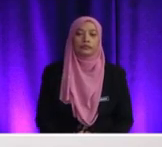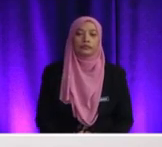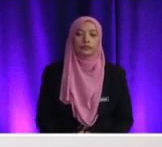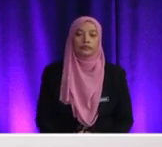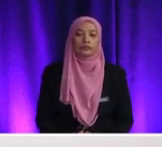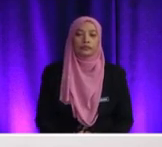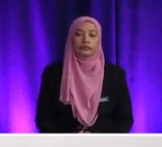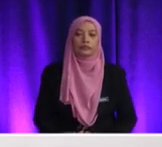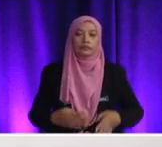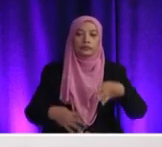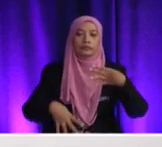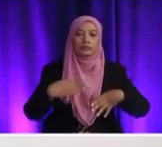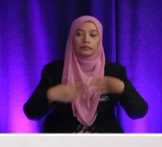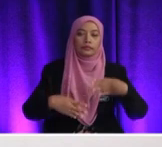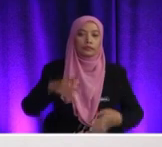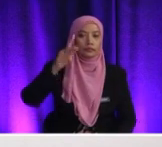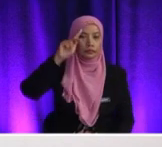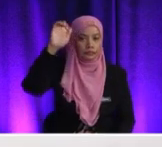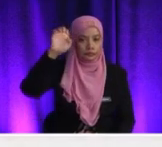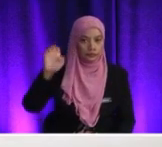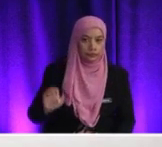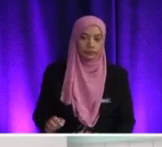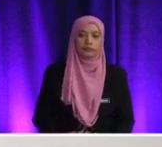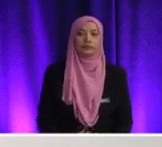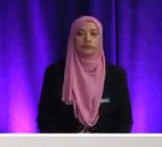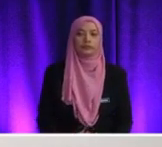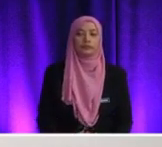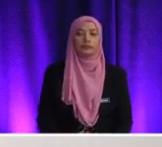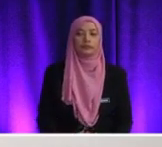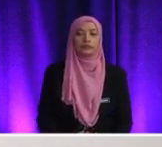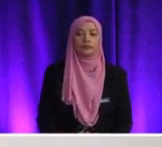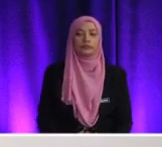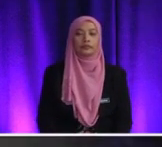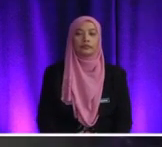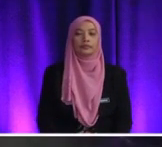waktu kecil tuh memakai pakaian keselamatan daripada percikkan api Hah